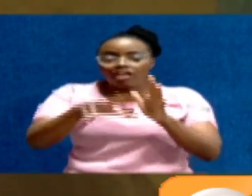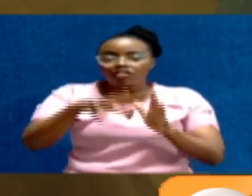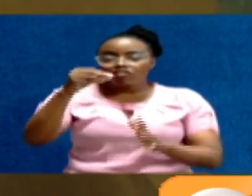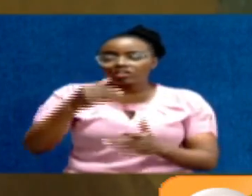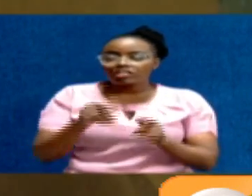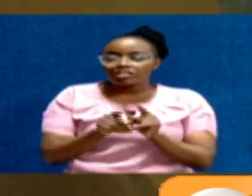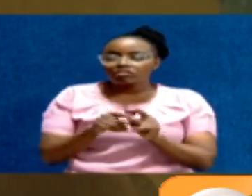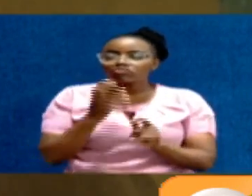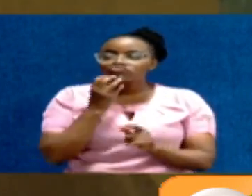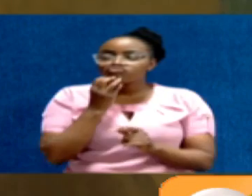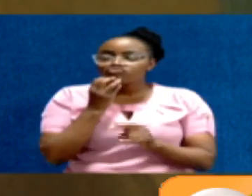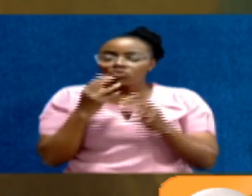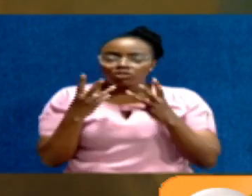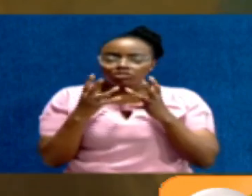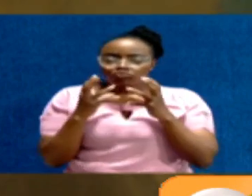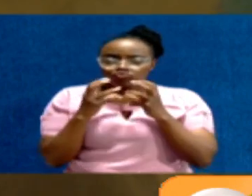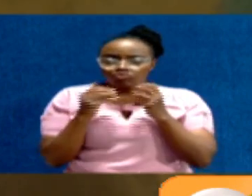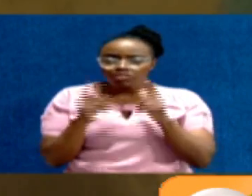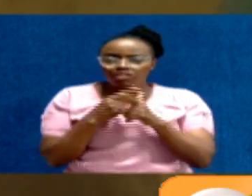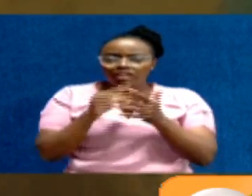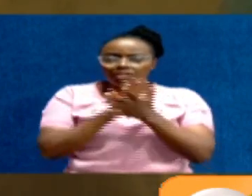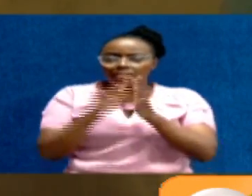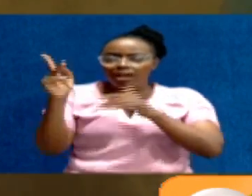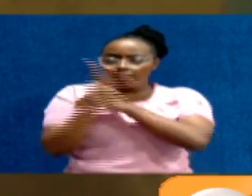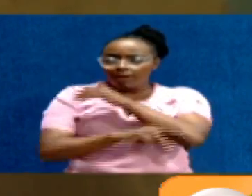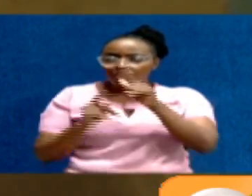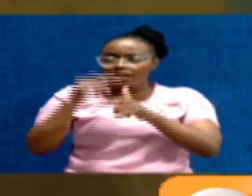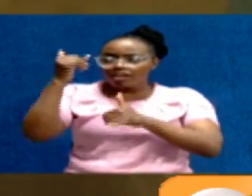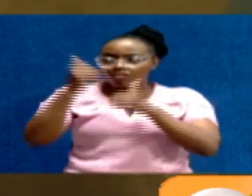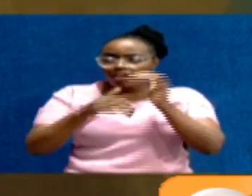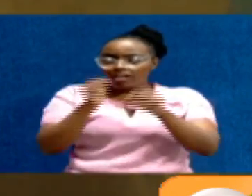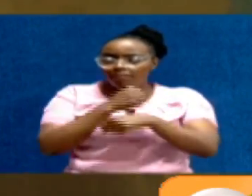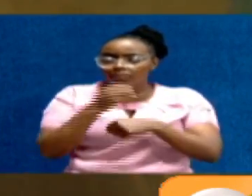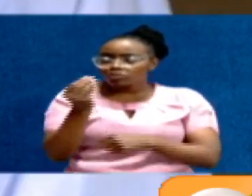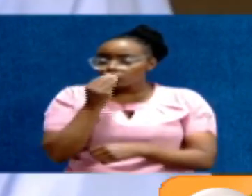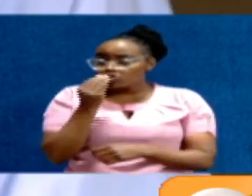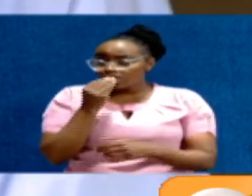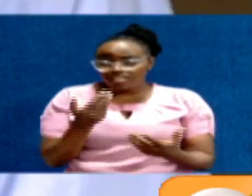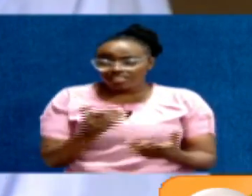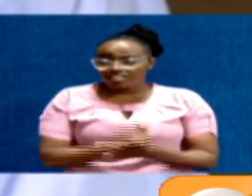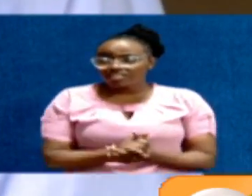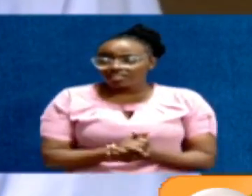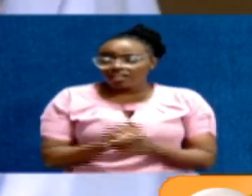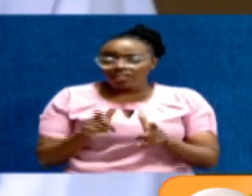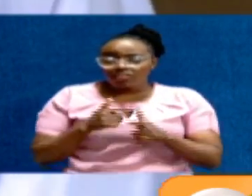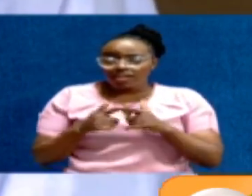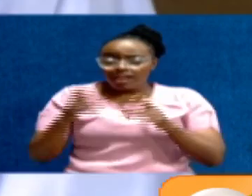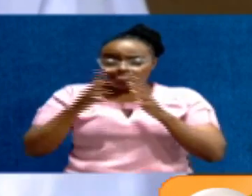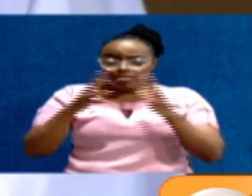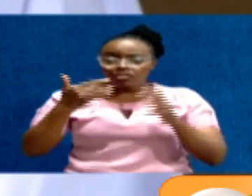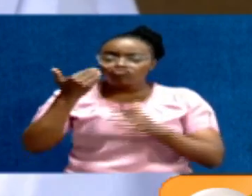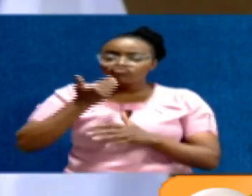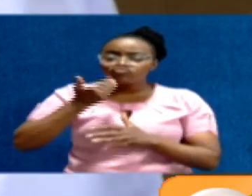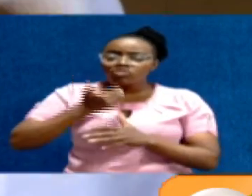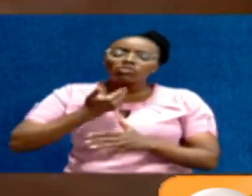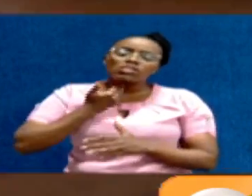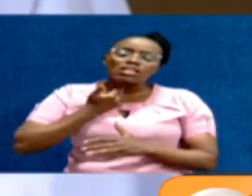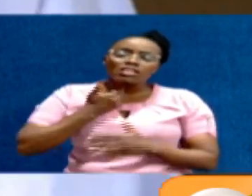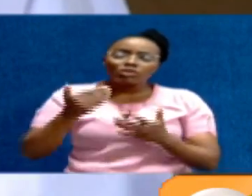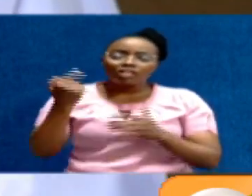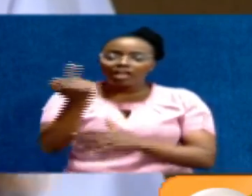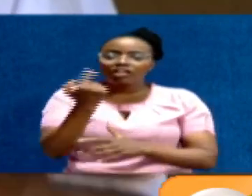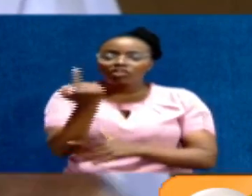that his chin was rotting away. It got so worse that eventually he could not eat anymore. A major surgery around his throat